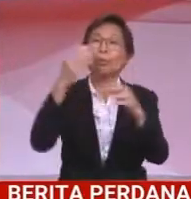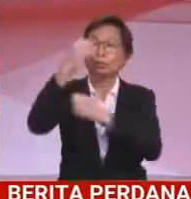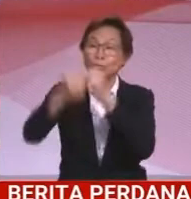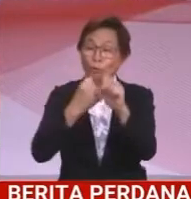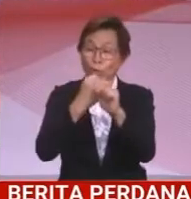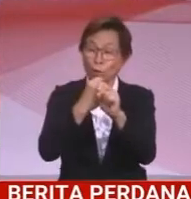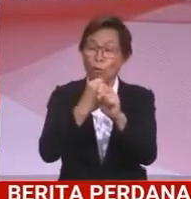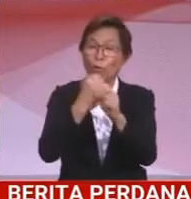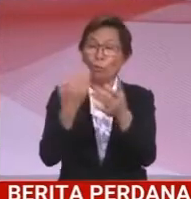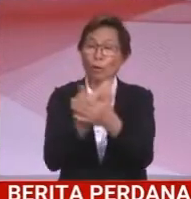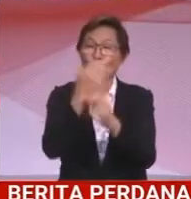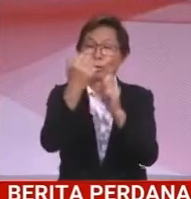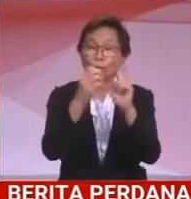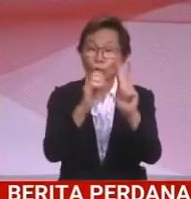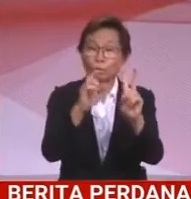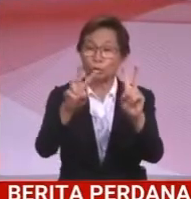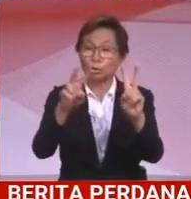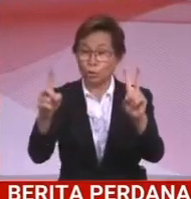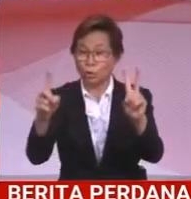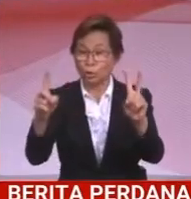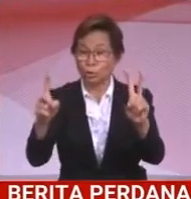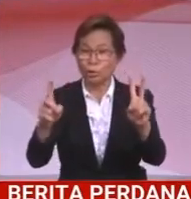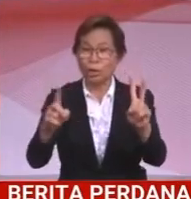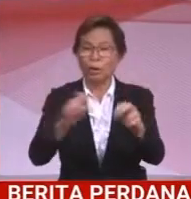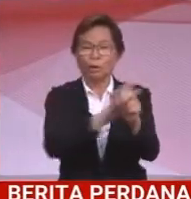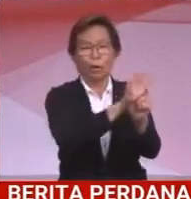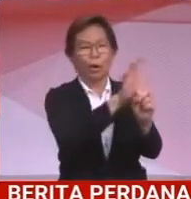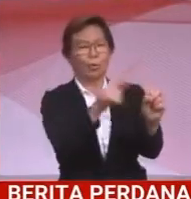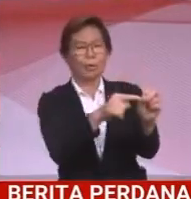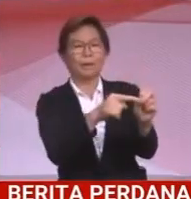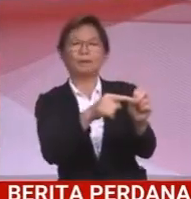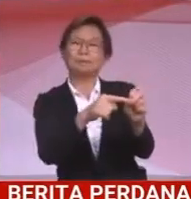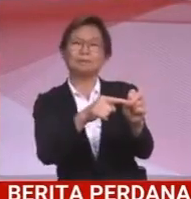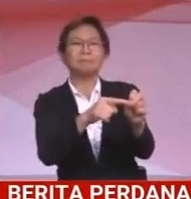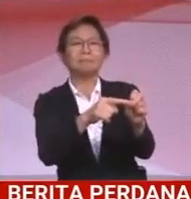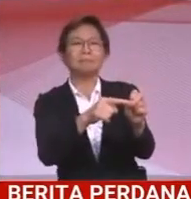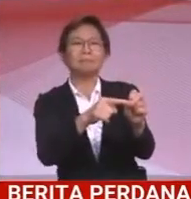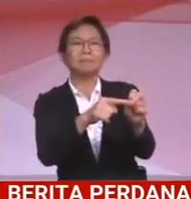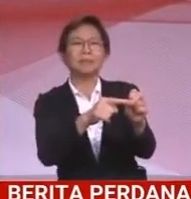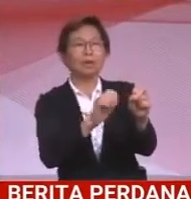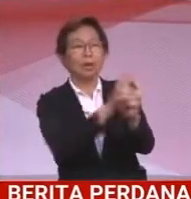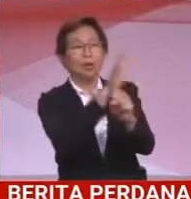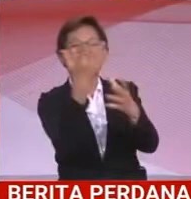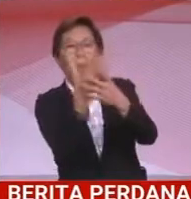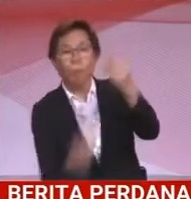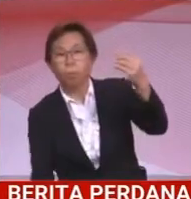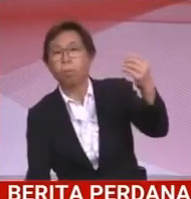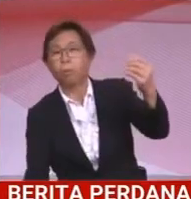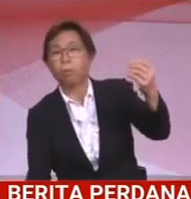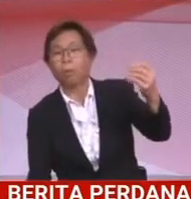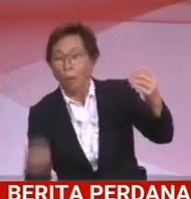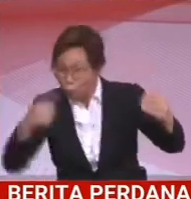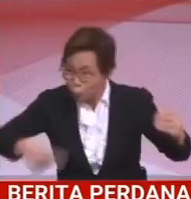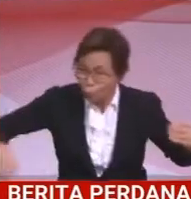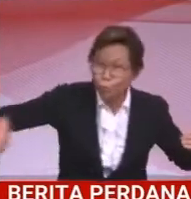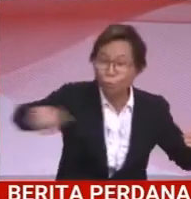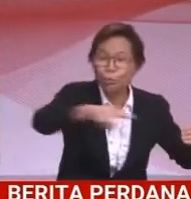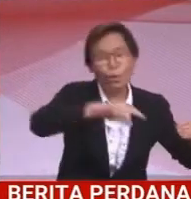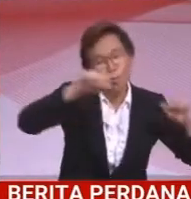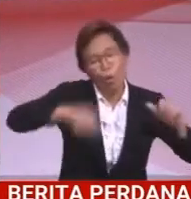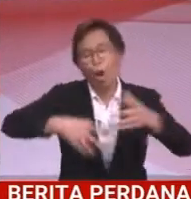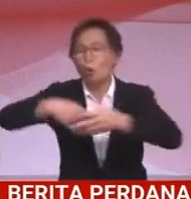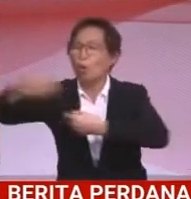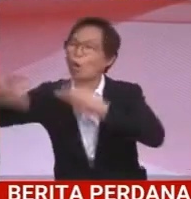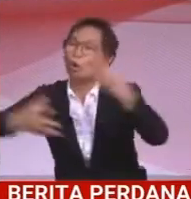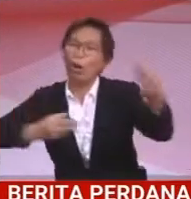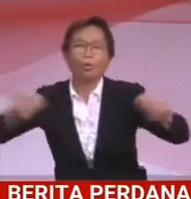luar-luar itu ini, COVID-19 dapat dihilangkan. Dan lain-lain semua orang akan dapat keluar dengan